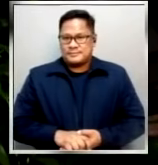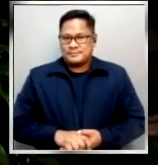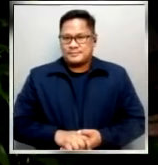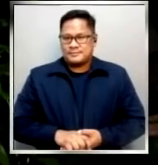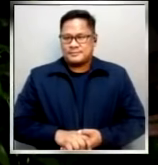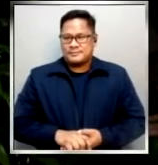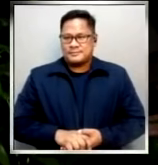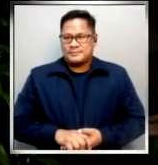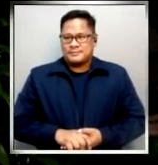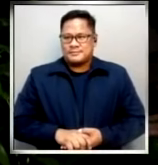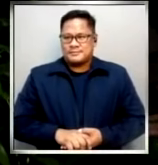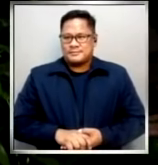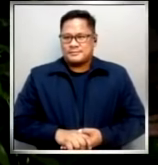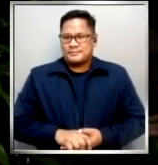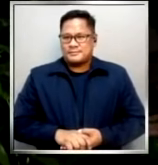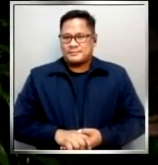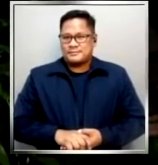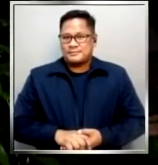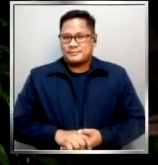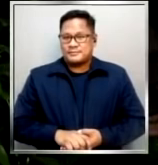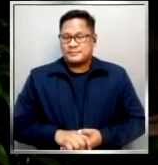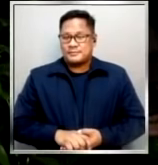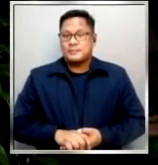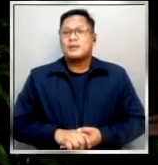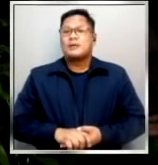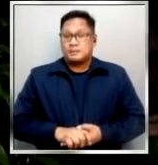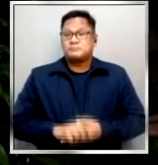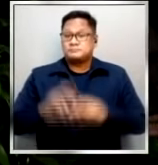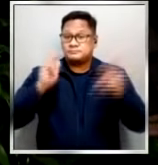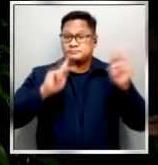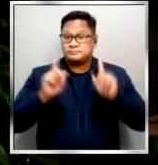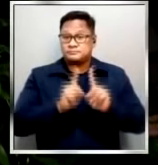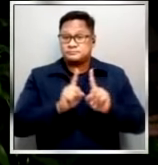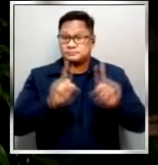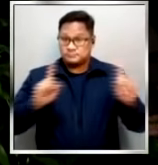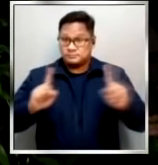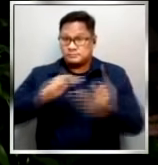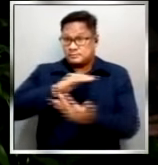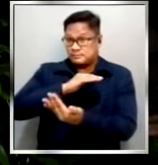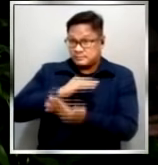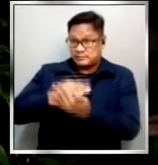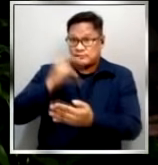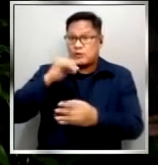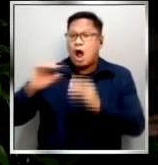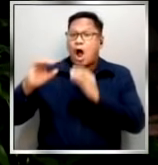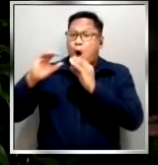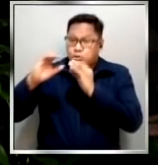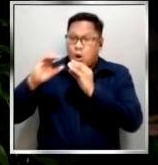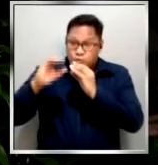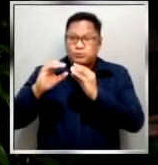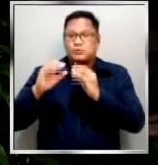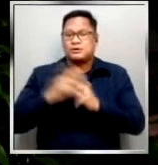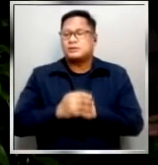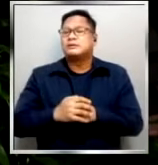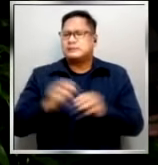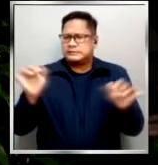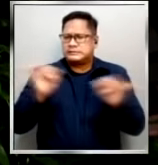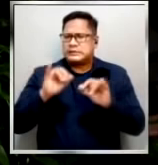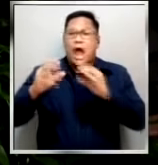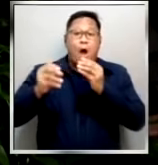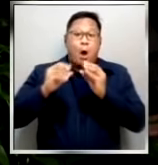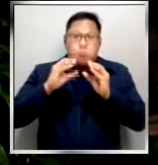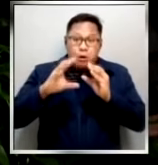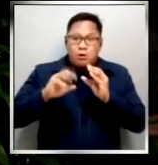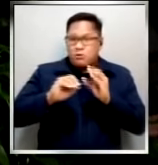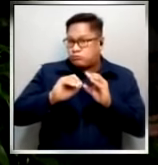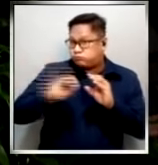Dahil pinaiiwas ang publiko sa paggamit ng torotot sa pagsalubong sa bagong taon, torotot de bomba ang binibili ng iba. Alternatibo